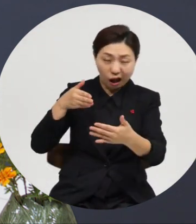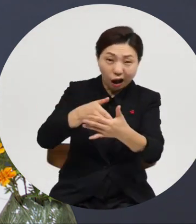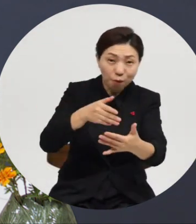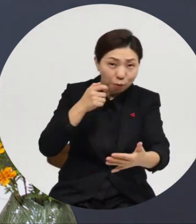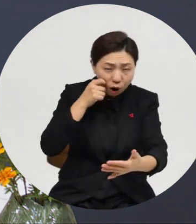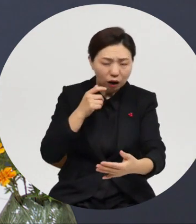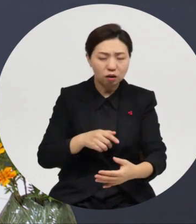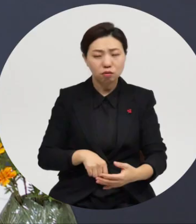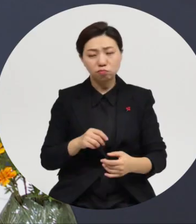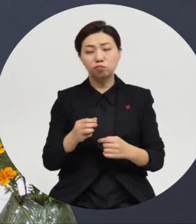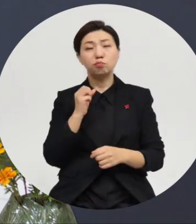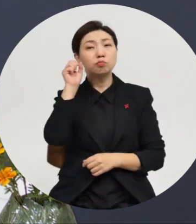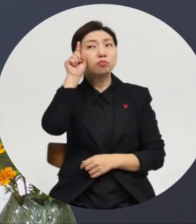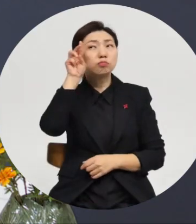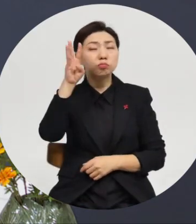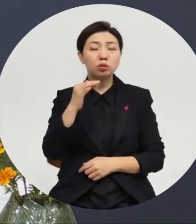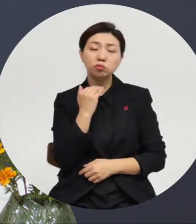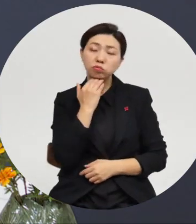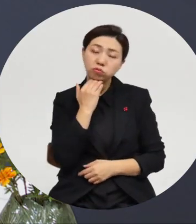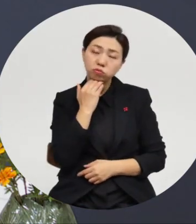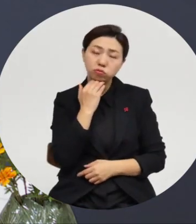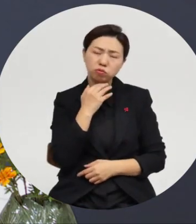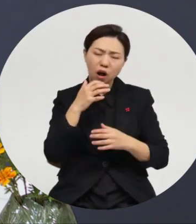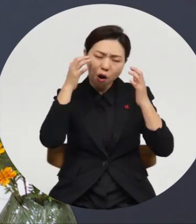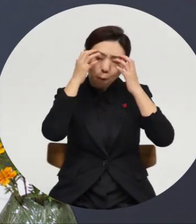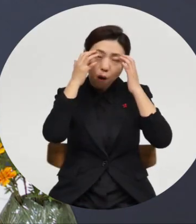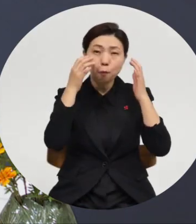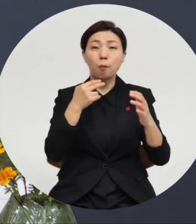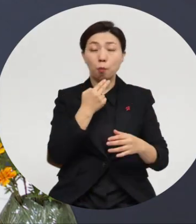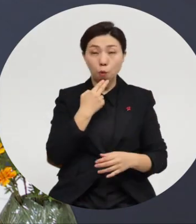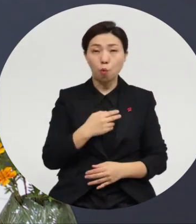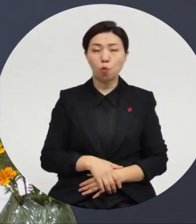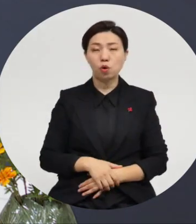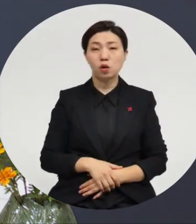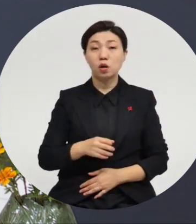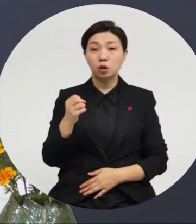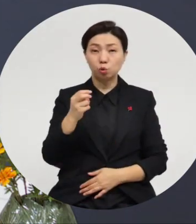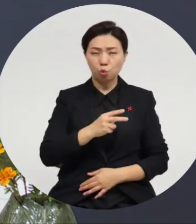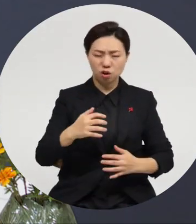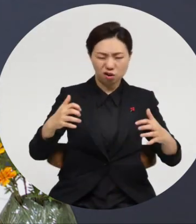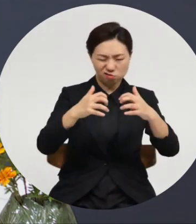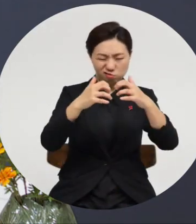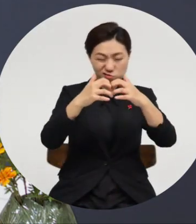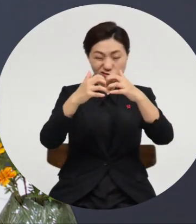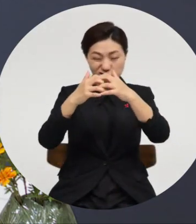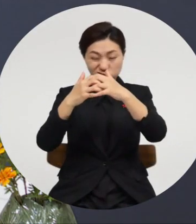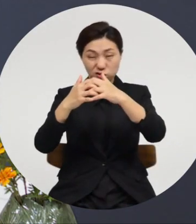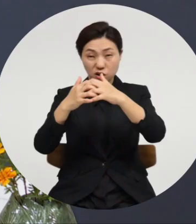며칠 못 간다 해도 괴로워하지 않고, 또, 설령,